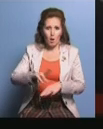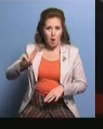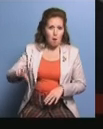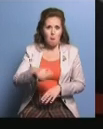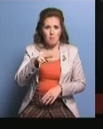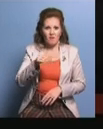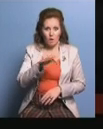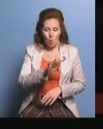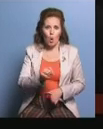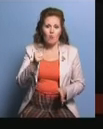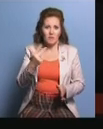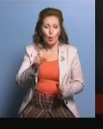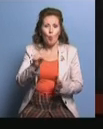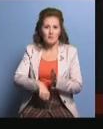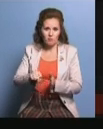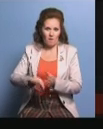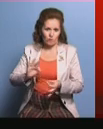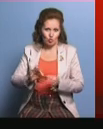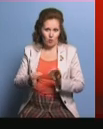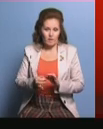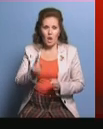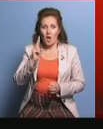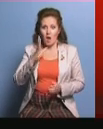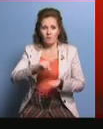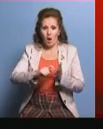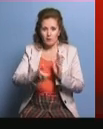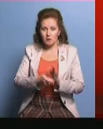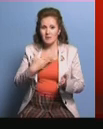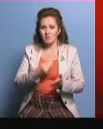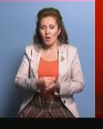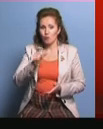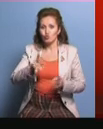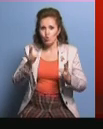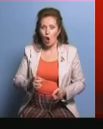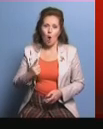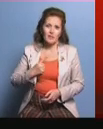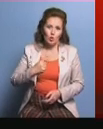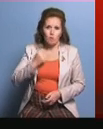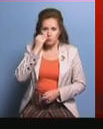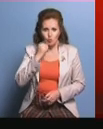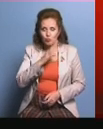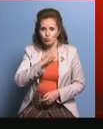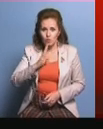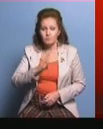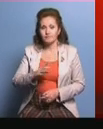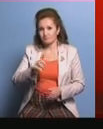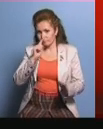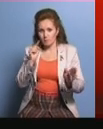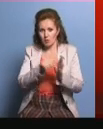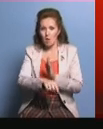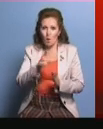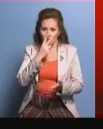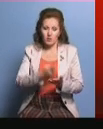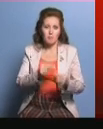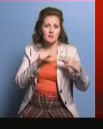3 убийства в Ижевске. В квартиры своих жертв, а это во всех случаях были одинокие пожилые женщины, злоумышленник проникал под видом